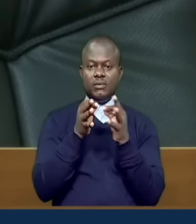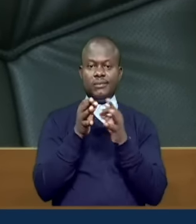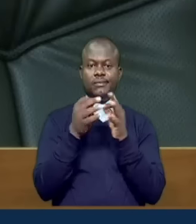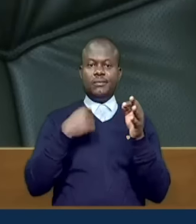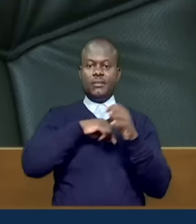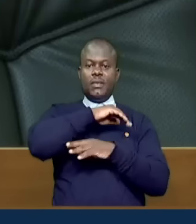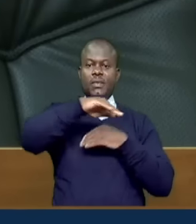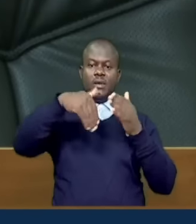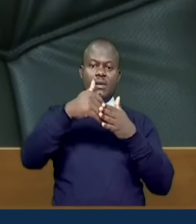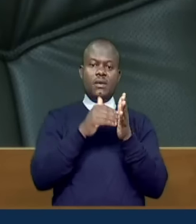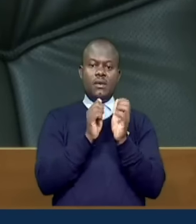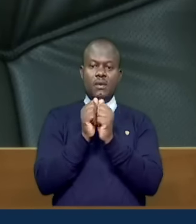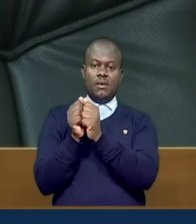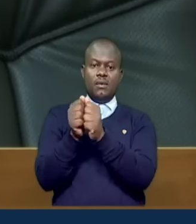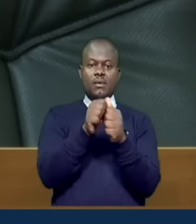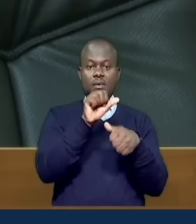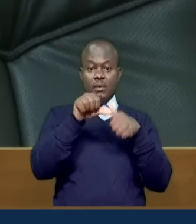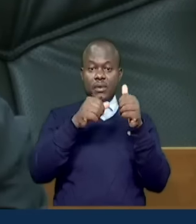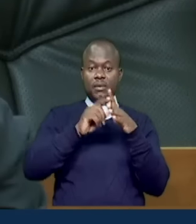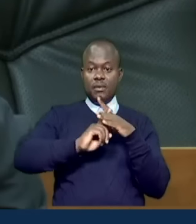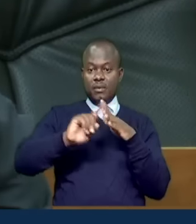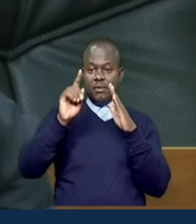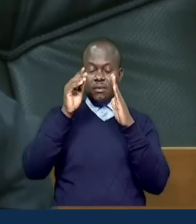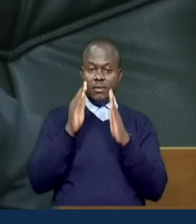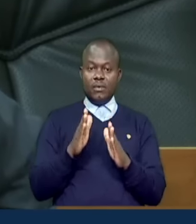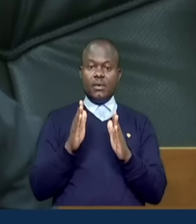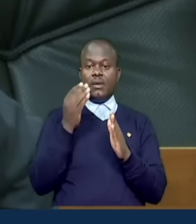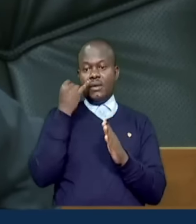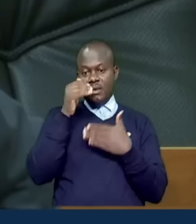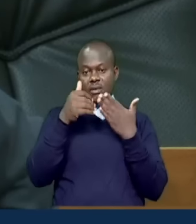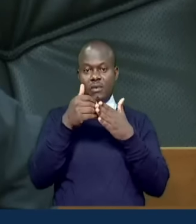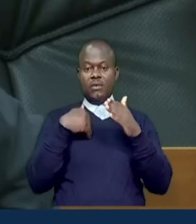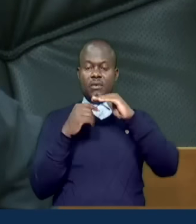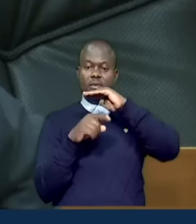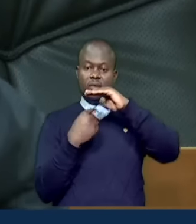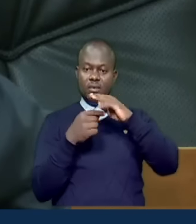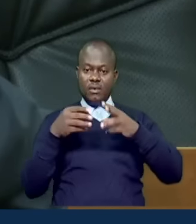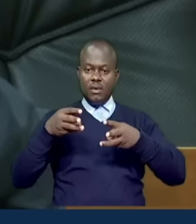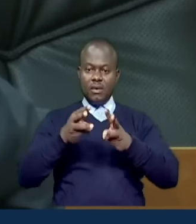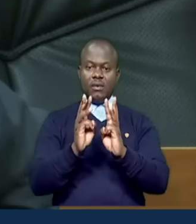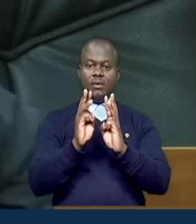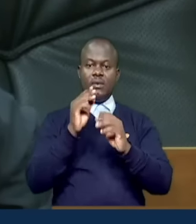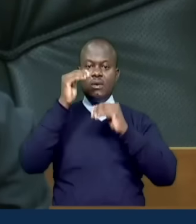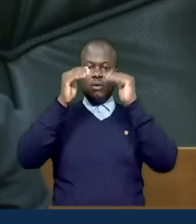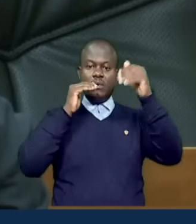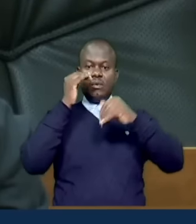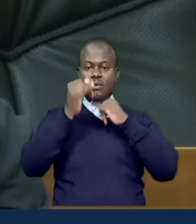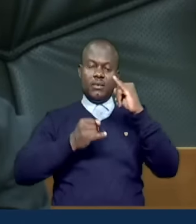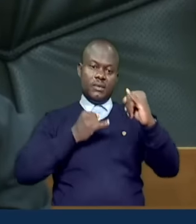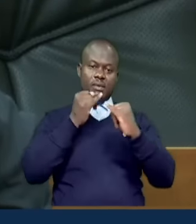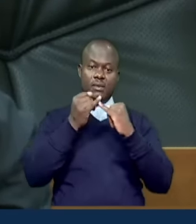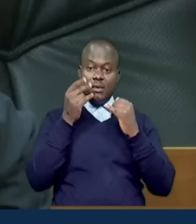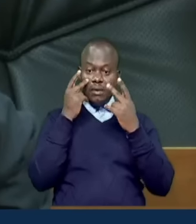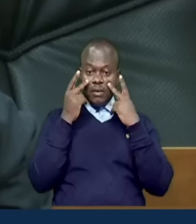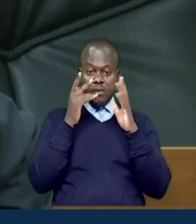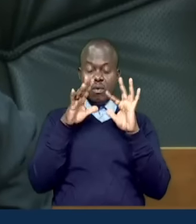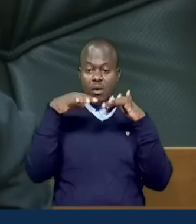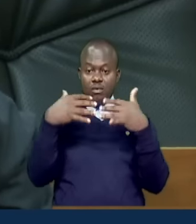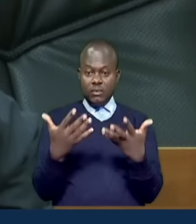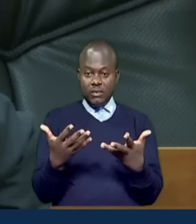n'amasezerano mpuzamahanga ku byerekeye ubuhunzi iyo umuntu afite iyo stati ari ukuntu ku rwego mpuzamahanga afatwa